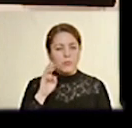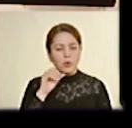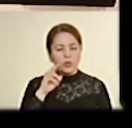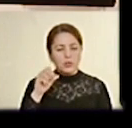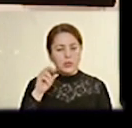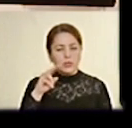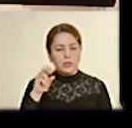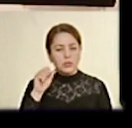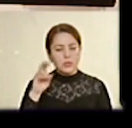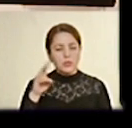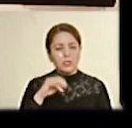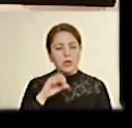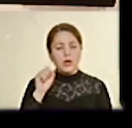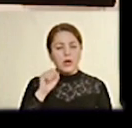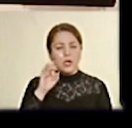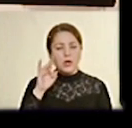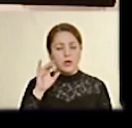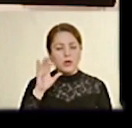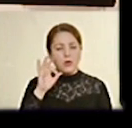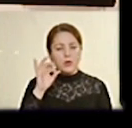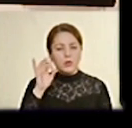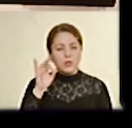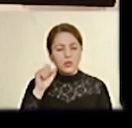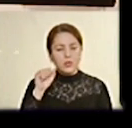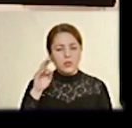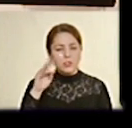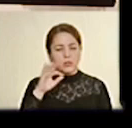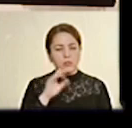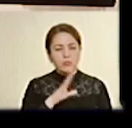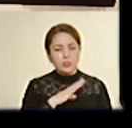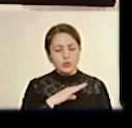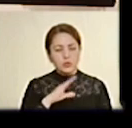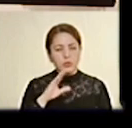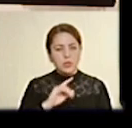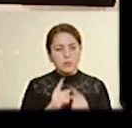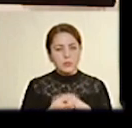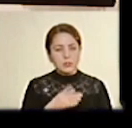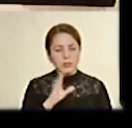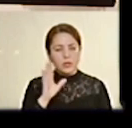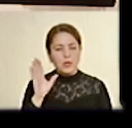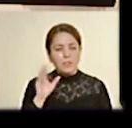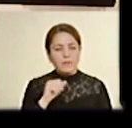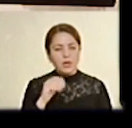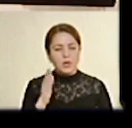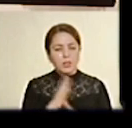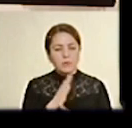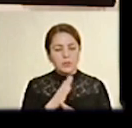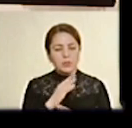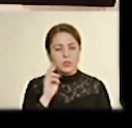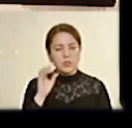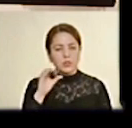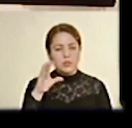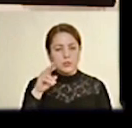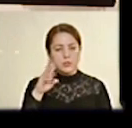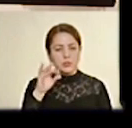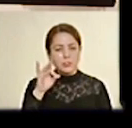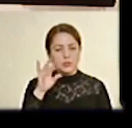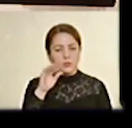organik moddalarning hosil bo'lishi va havoga kislorod ajralib chiqish